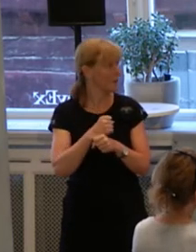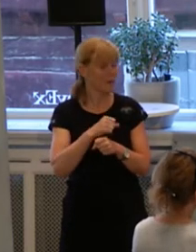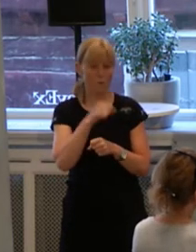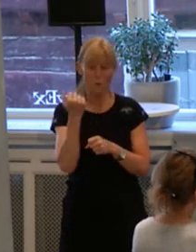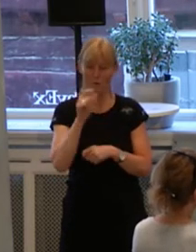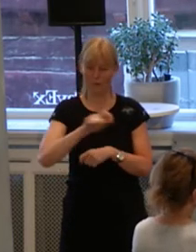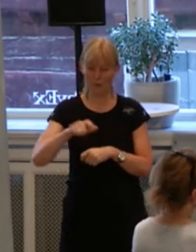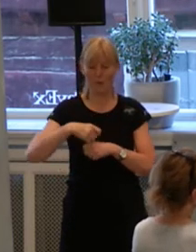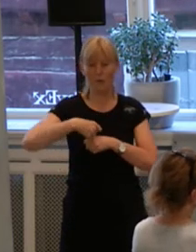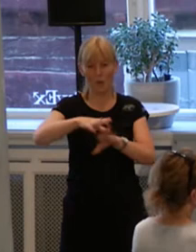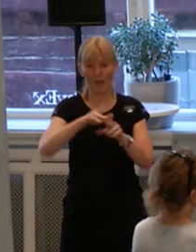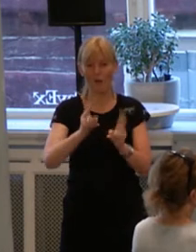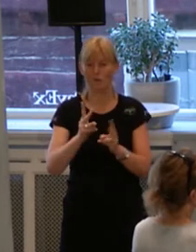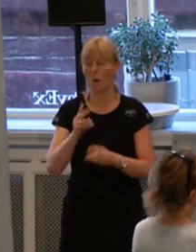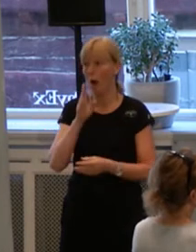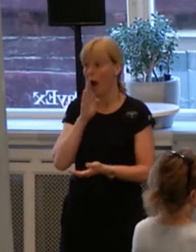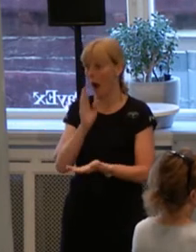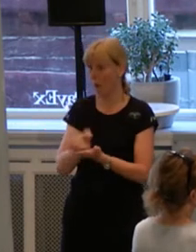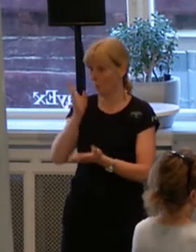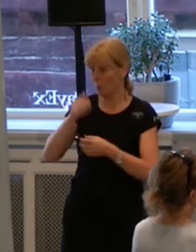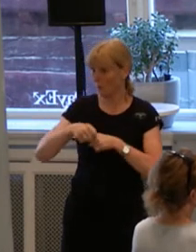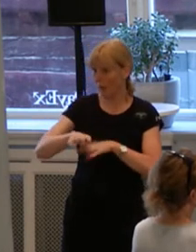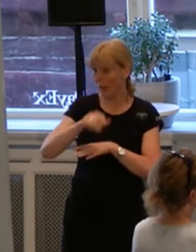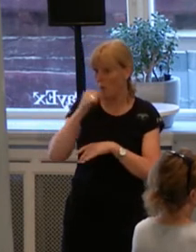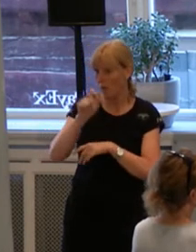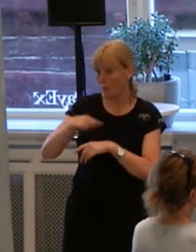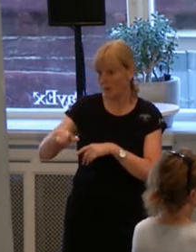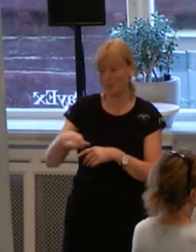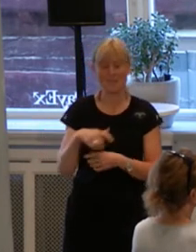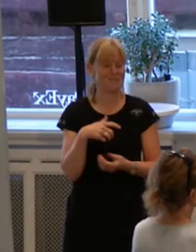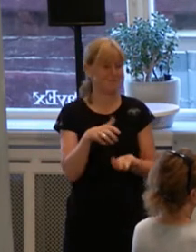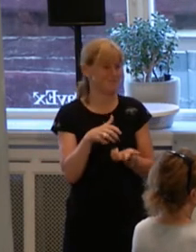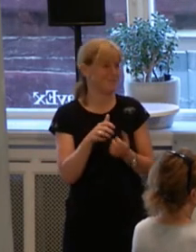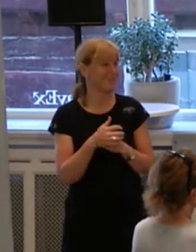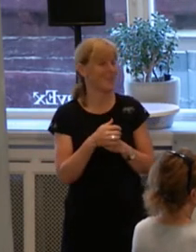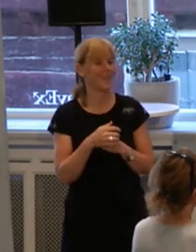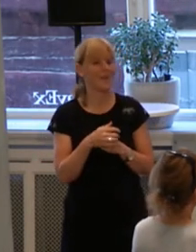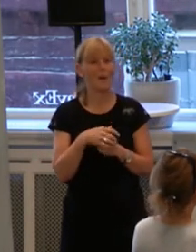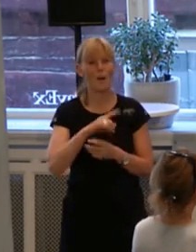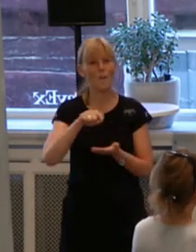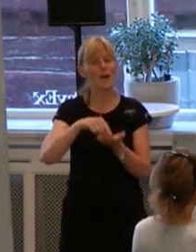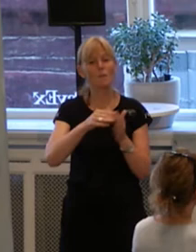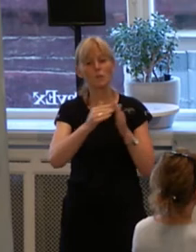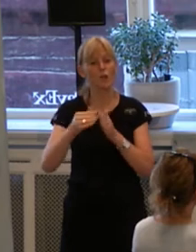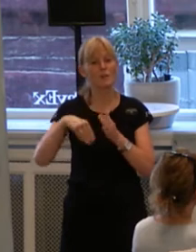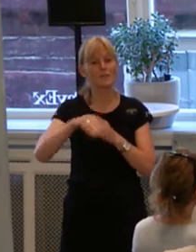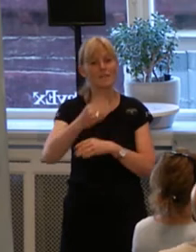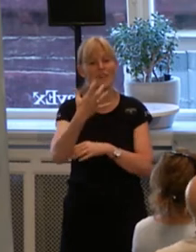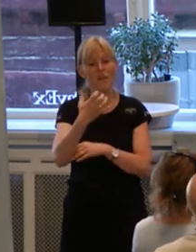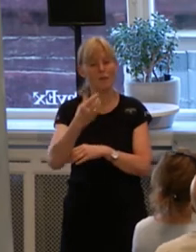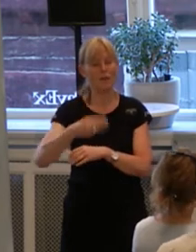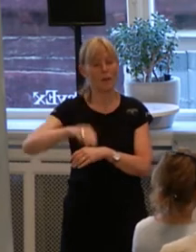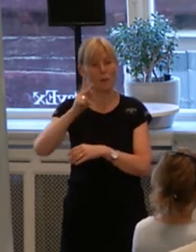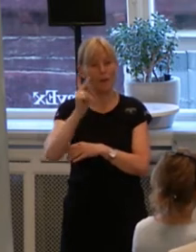ut, kan jag tänka mig. Det är absolut de tuffaste vi skickar ut. Vi har ju fått Malmö stad satsar ju 50 miljoner i år på ökad